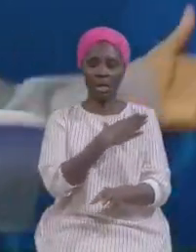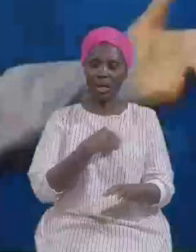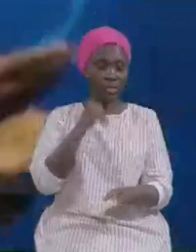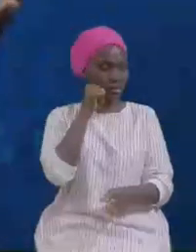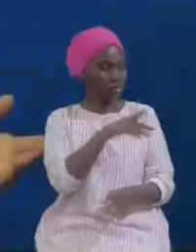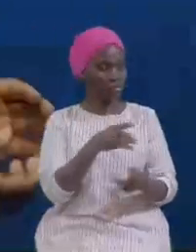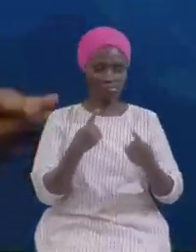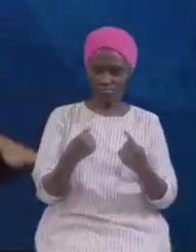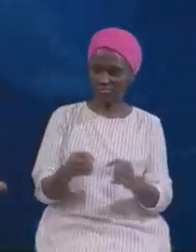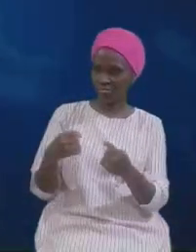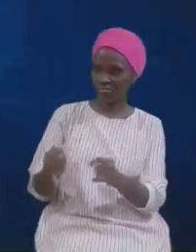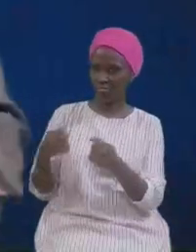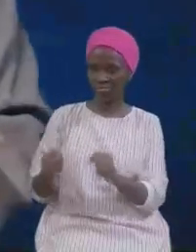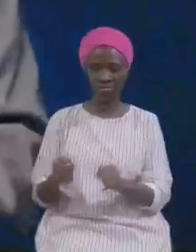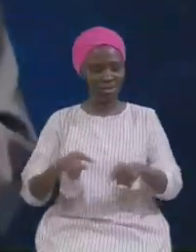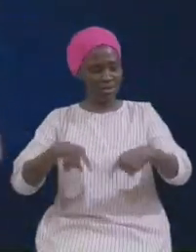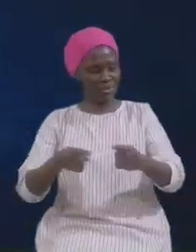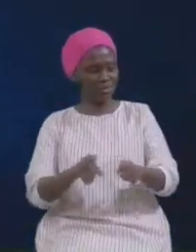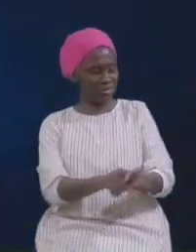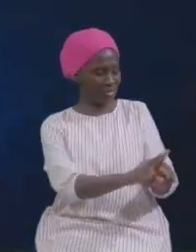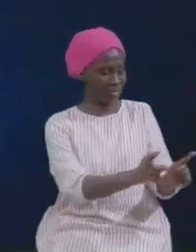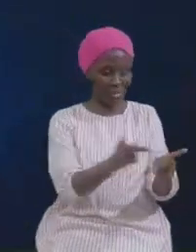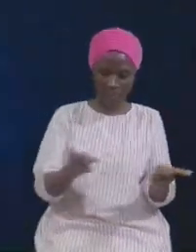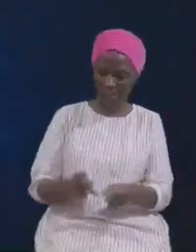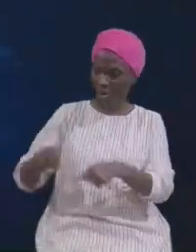essayé. Elle allait par-ci par-là.